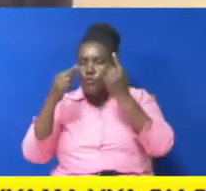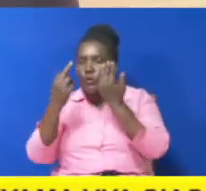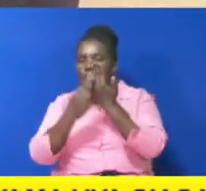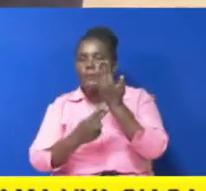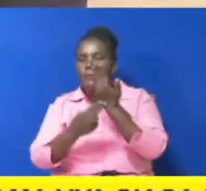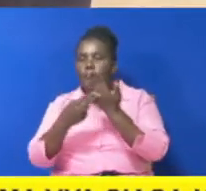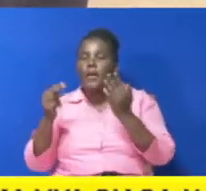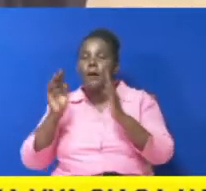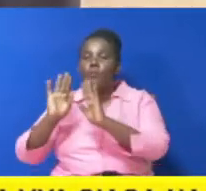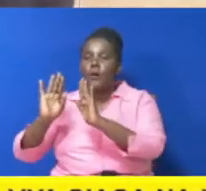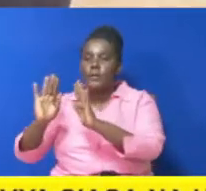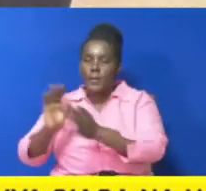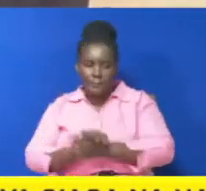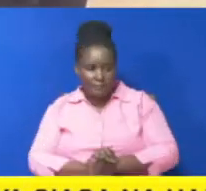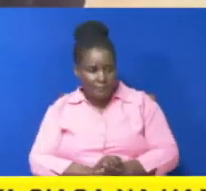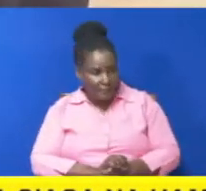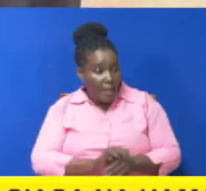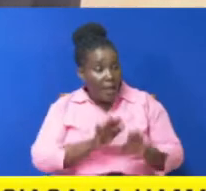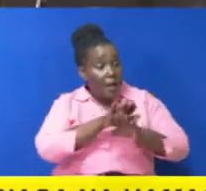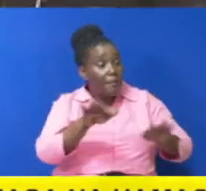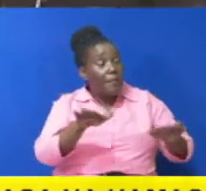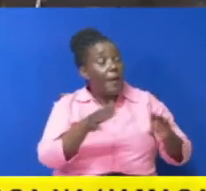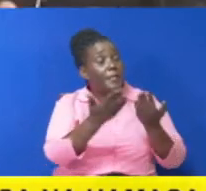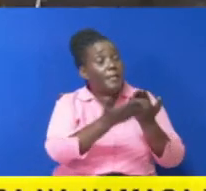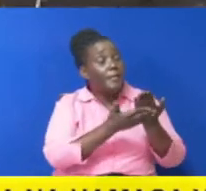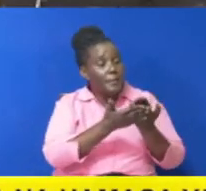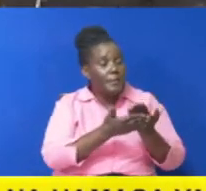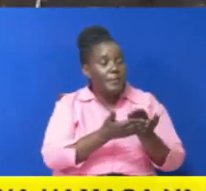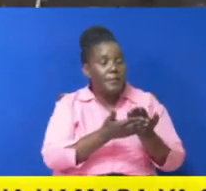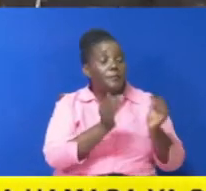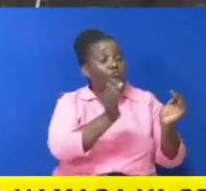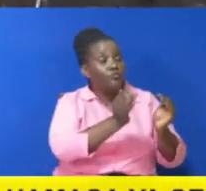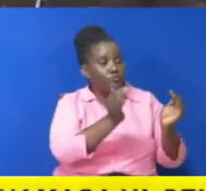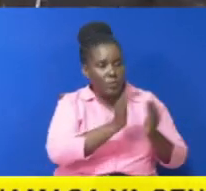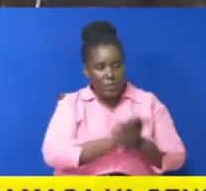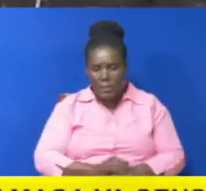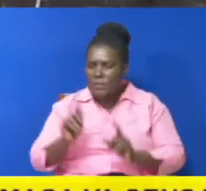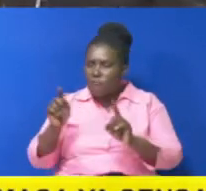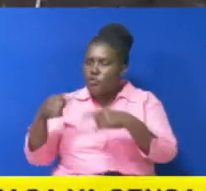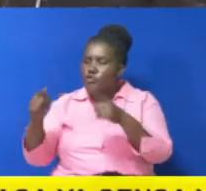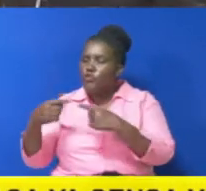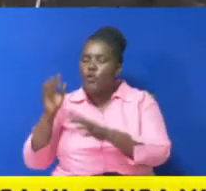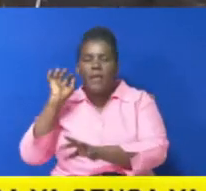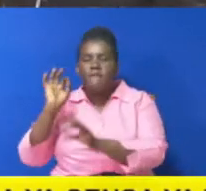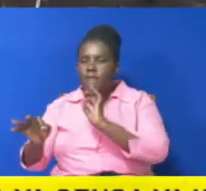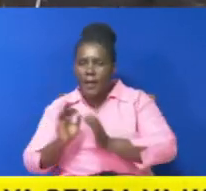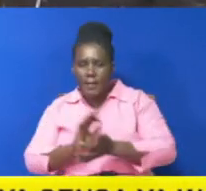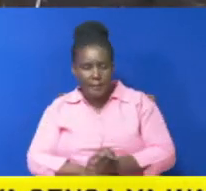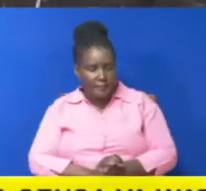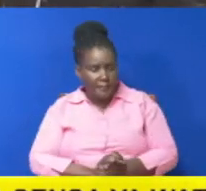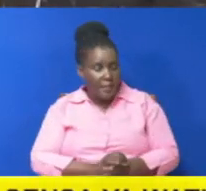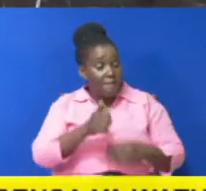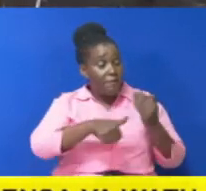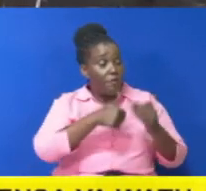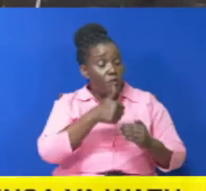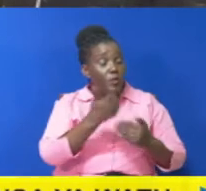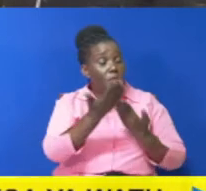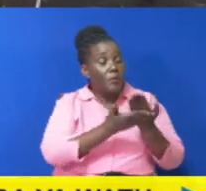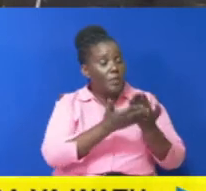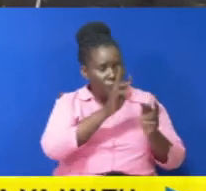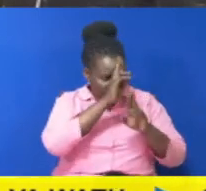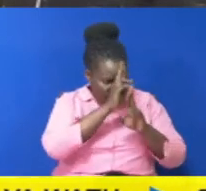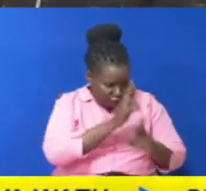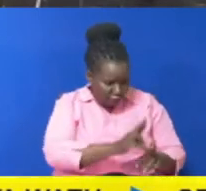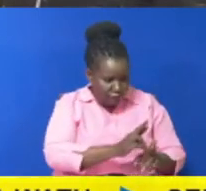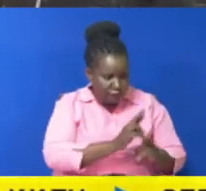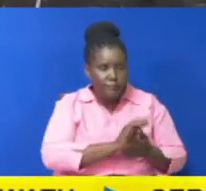College. Tunzeni amani ya nchi. Msilete mikokoro. Heshimu uongozi wa nchi kama